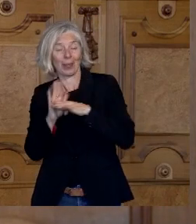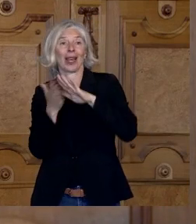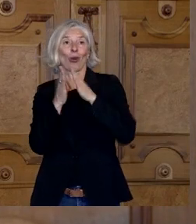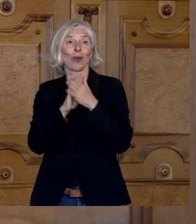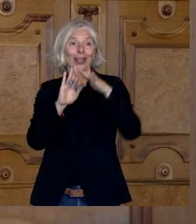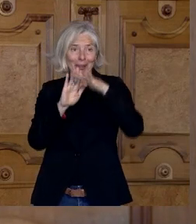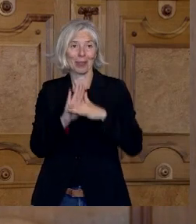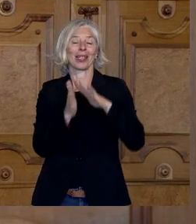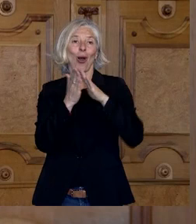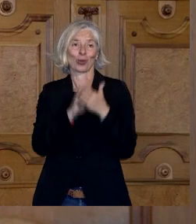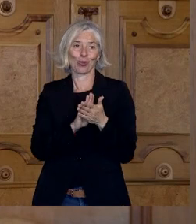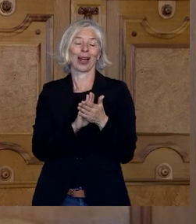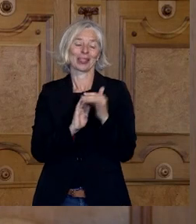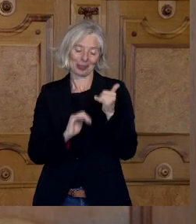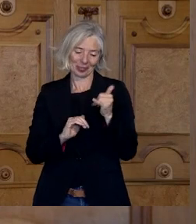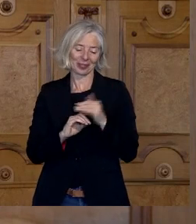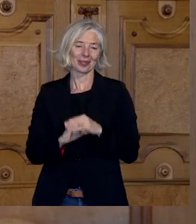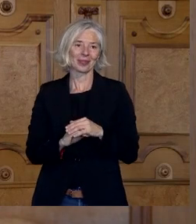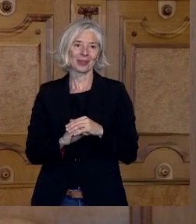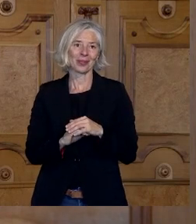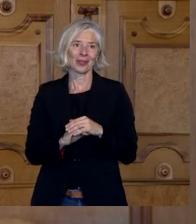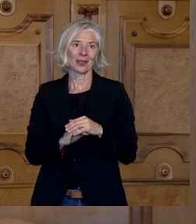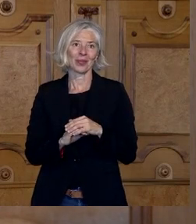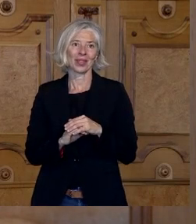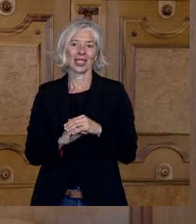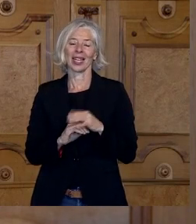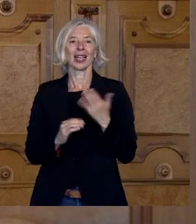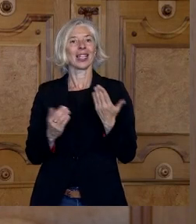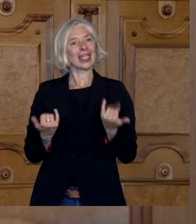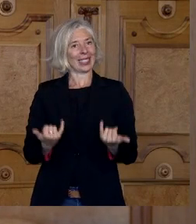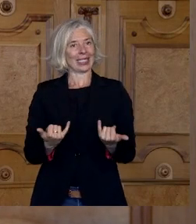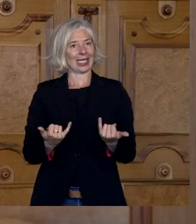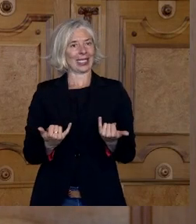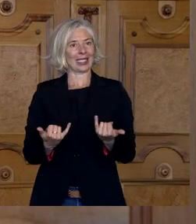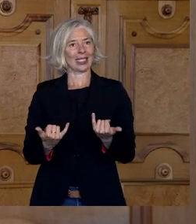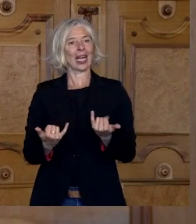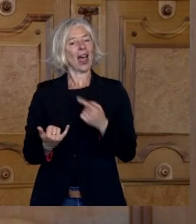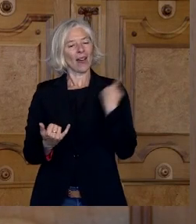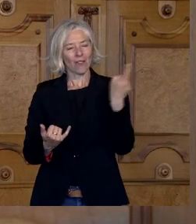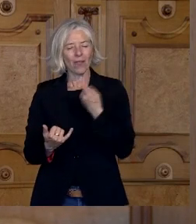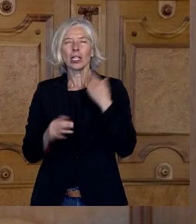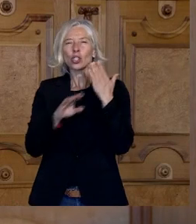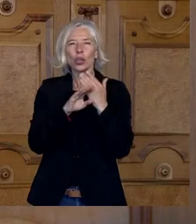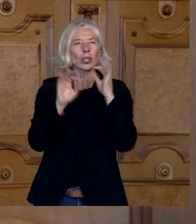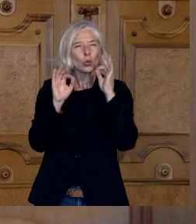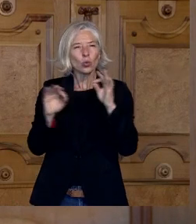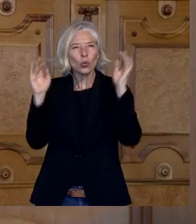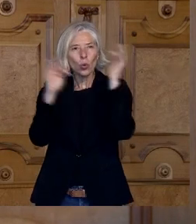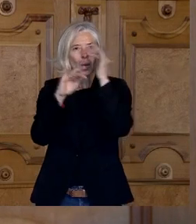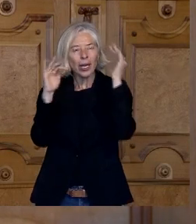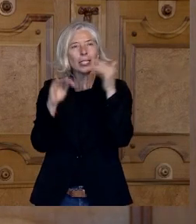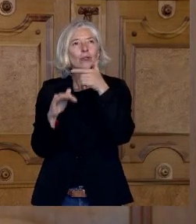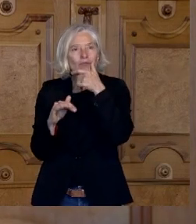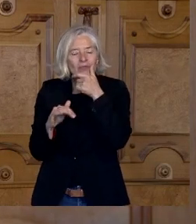Wir haben diese Lockerungsmaßnahmen natürlich auch mit verschiedenen Konzepten ausgestalten müssen, weil wir